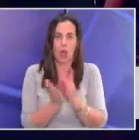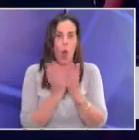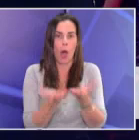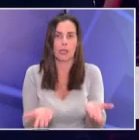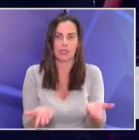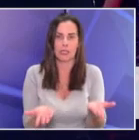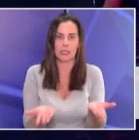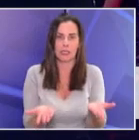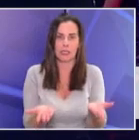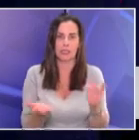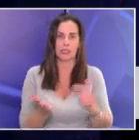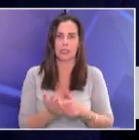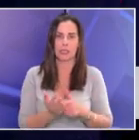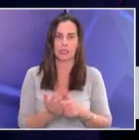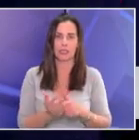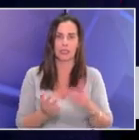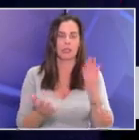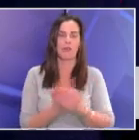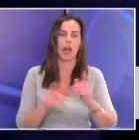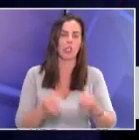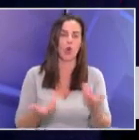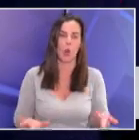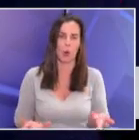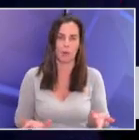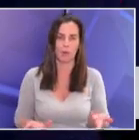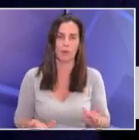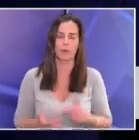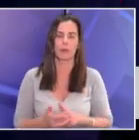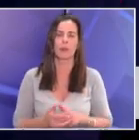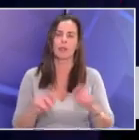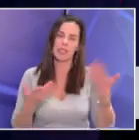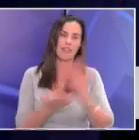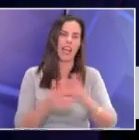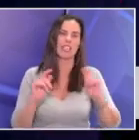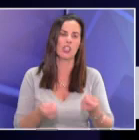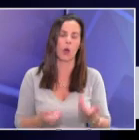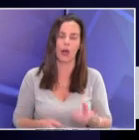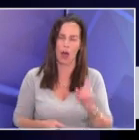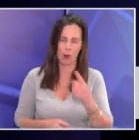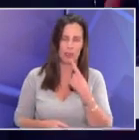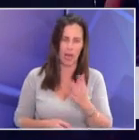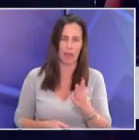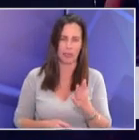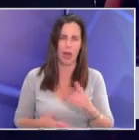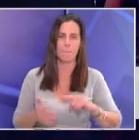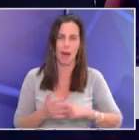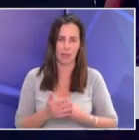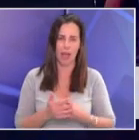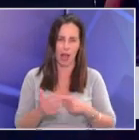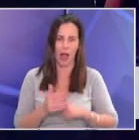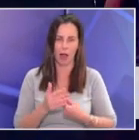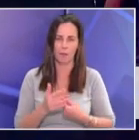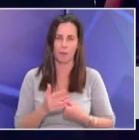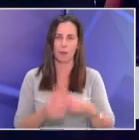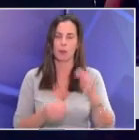עזרו, והדיל היה סגור. כן, לגמרי. הוועדה בסנאט רפובליקנית. הדיל היה סגור, ובאמת... אבל בוא רגע נדבר על המטרה המרכזית שמסיים אותו